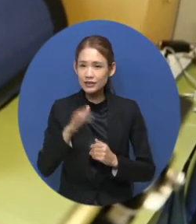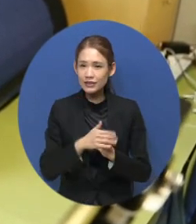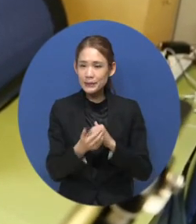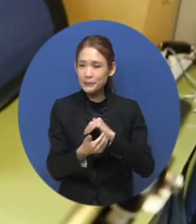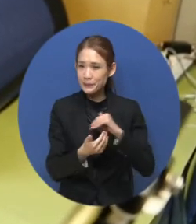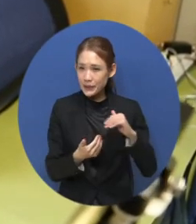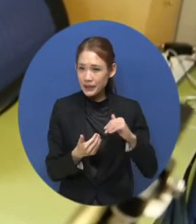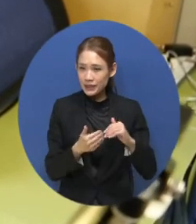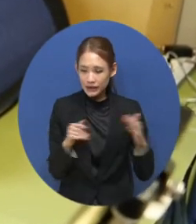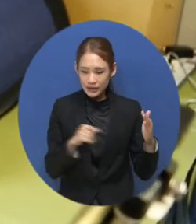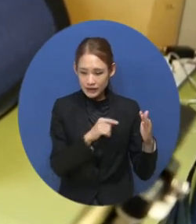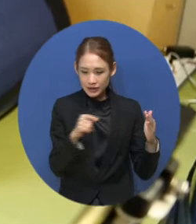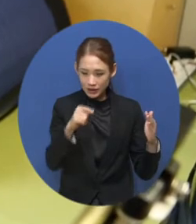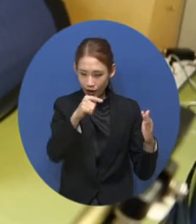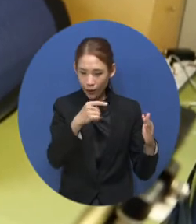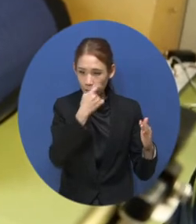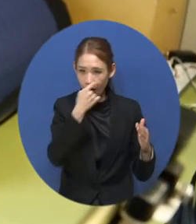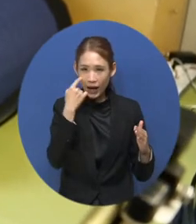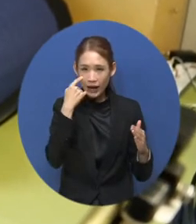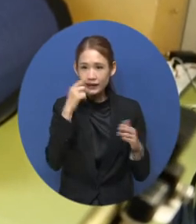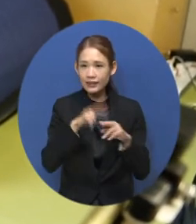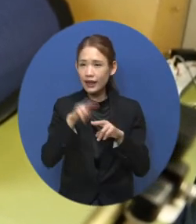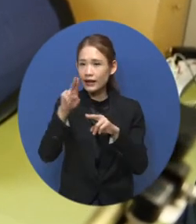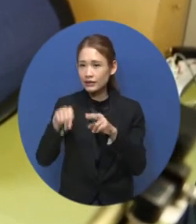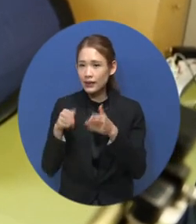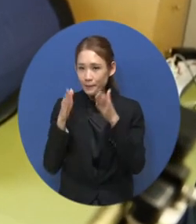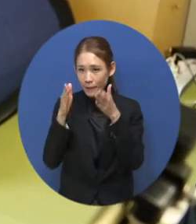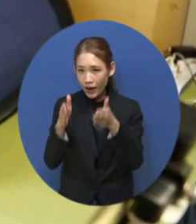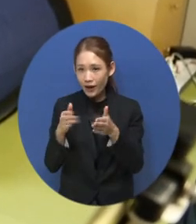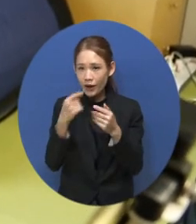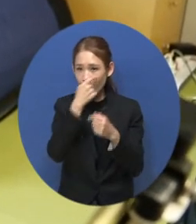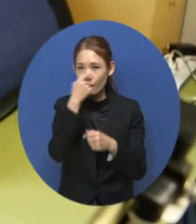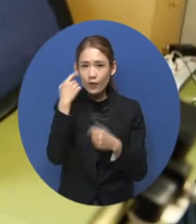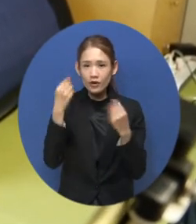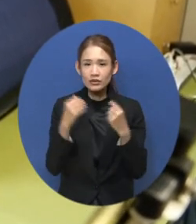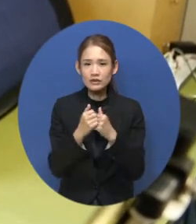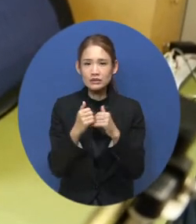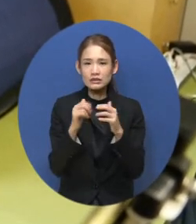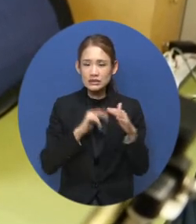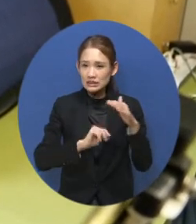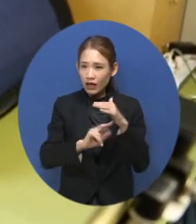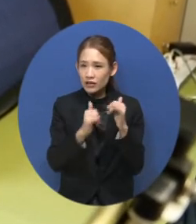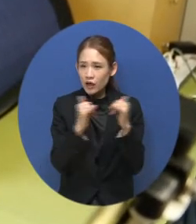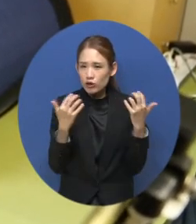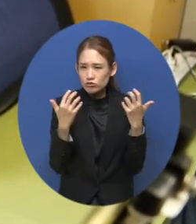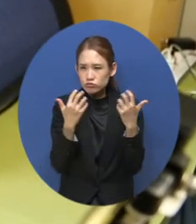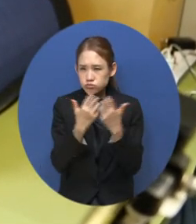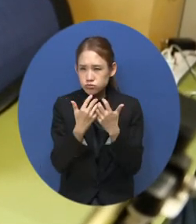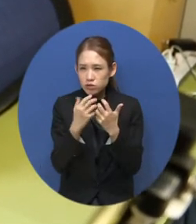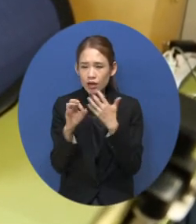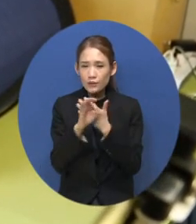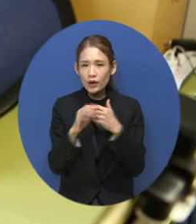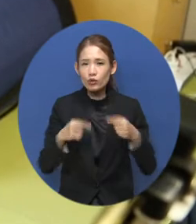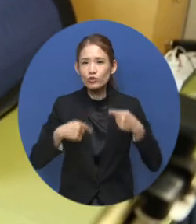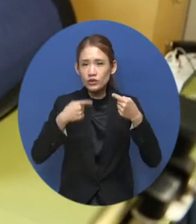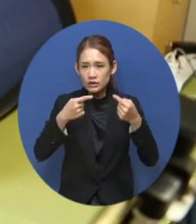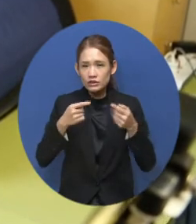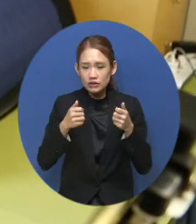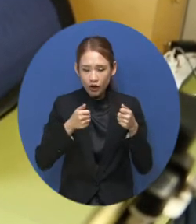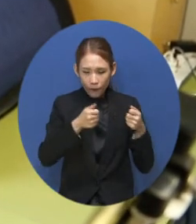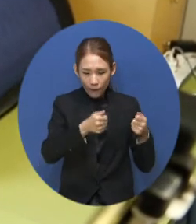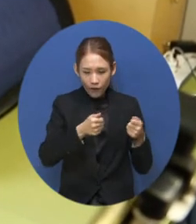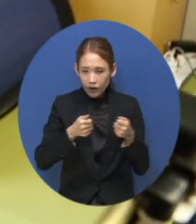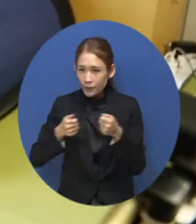확인하고 그리고 내리는 방향도 확인해야 돼요. 지하철에 사람 만약에 붐빌 경우에는 휠체어로 방향 전환하기가